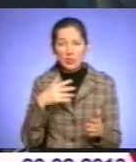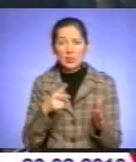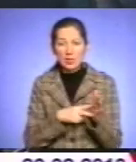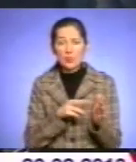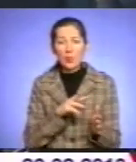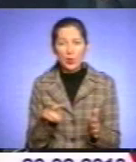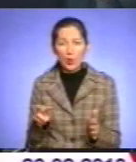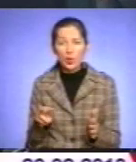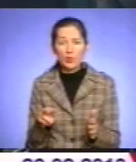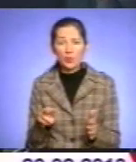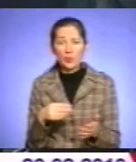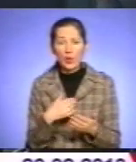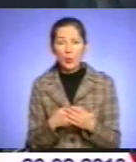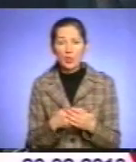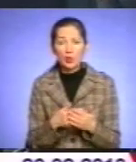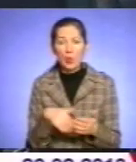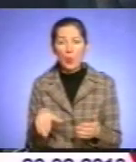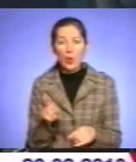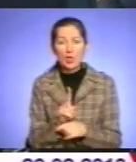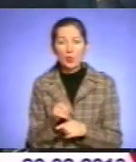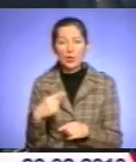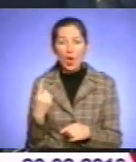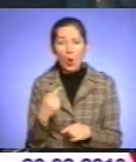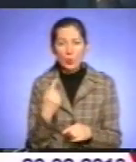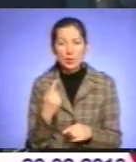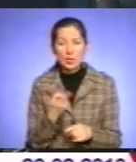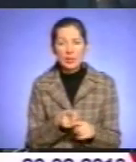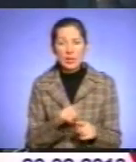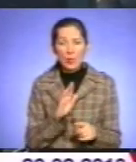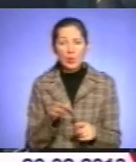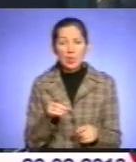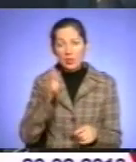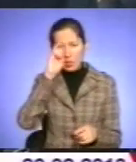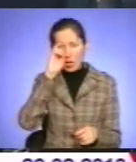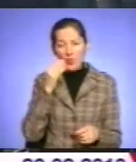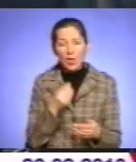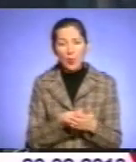ні, приблизно по Тернопільській області, це буде державний бюджет.